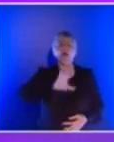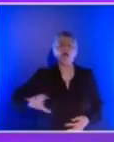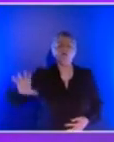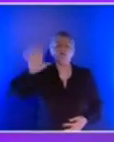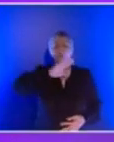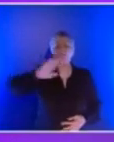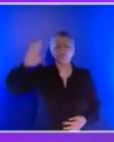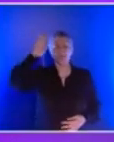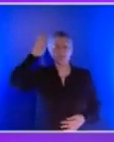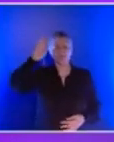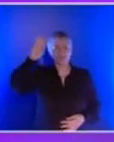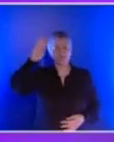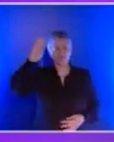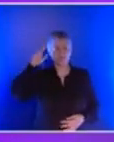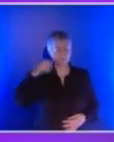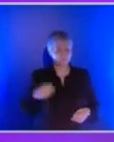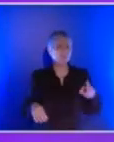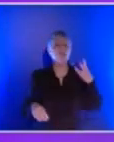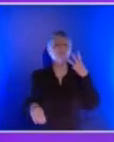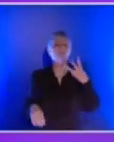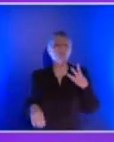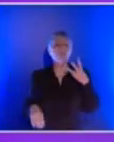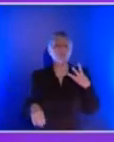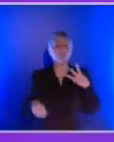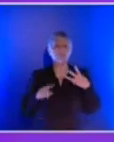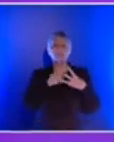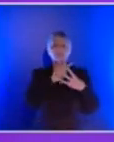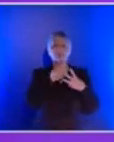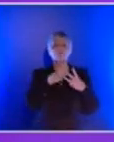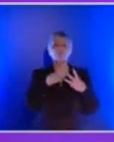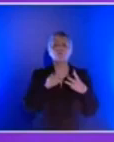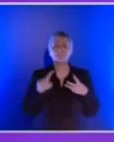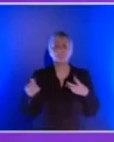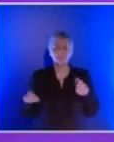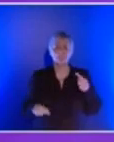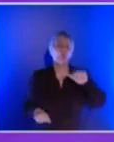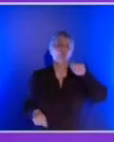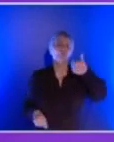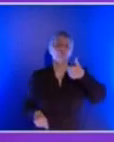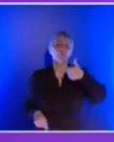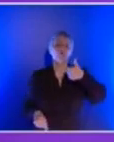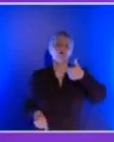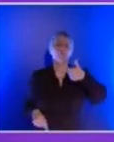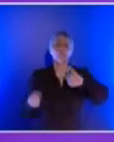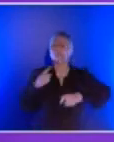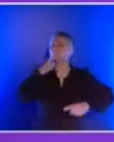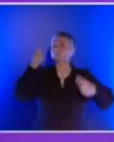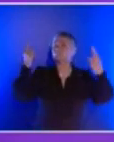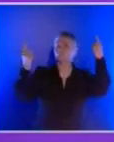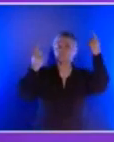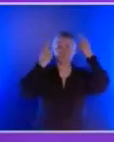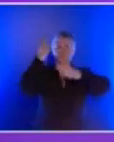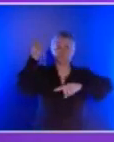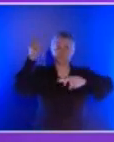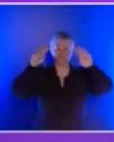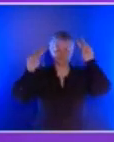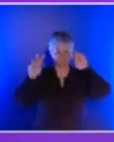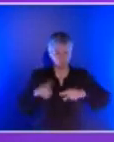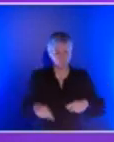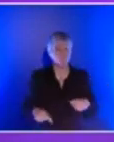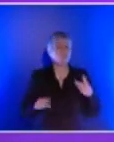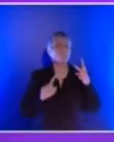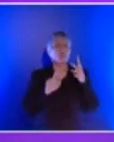τρεις. Η πρώτη και πρόκληση είναι η κλιματική κρίση. Η